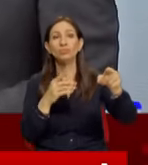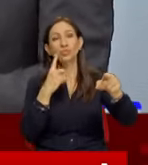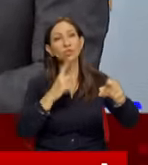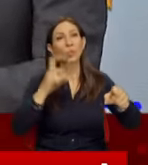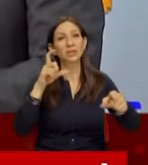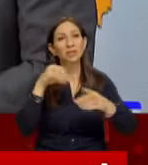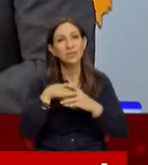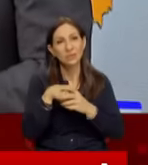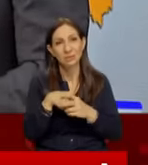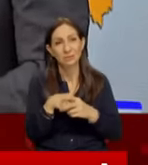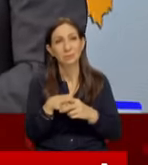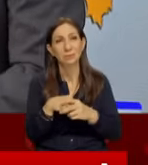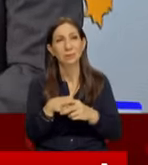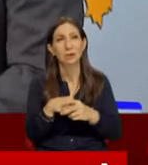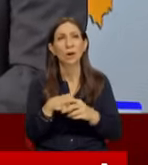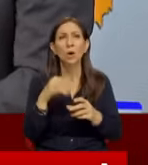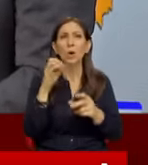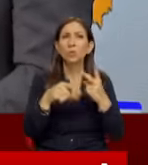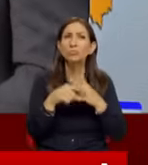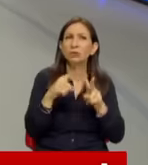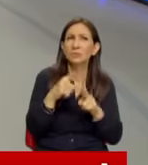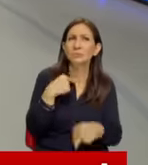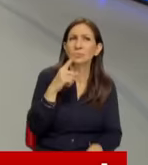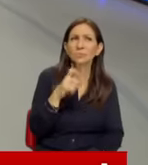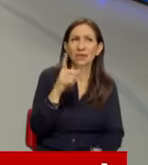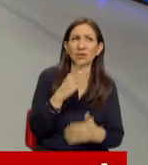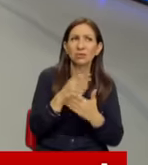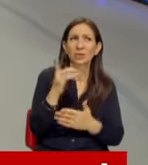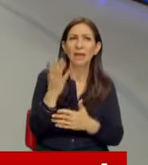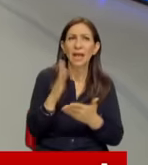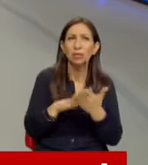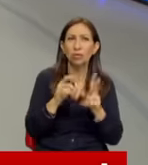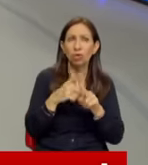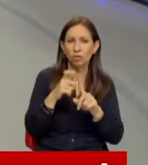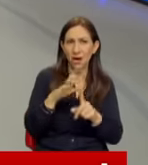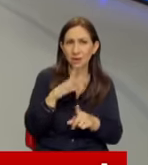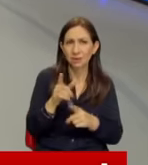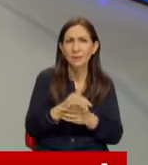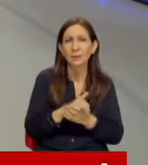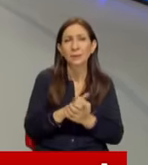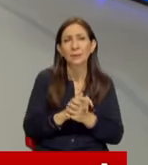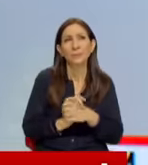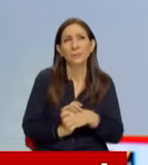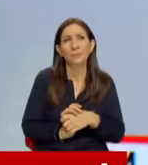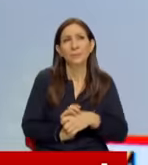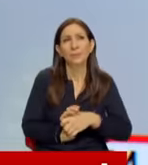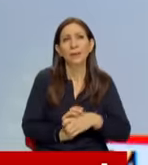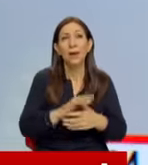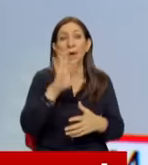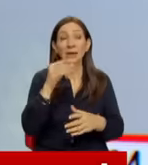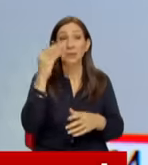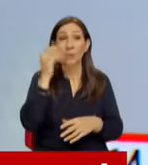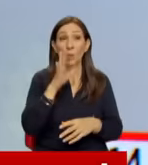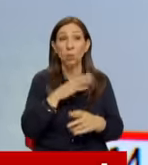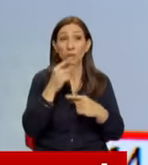oluyor. Burada bu şekilde. Peki tekrar Ozan'a döneyim mi burada? Sen devam edeceksin. Daha elinde notlar var. Herkes Ekrem İmamoğlu'nu